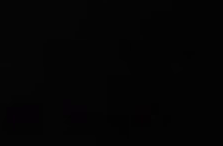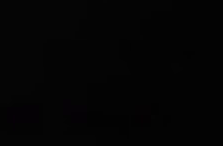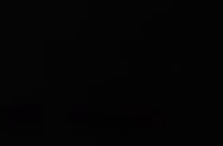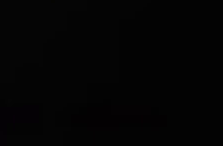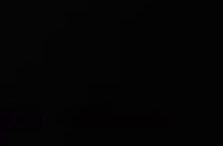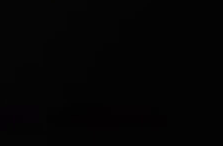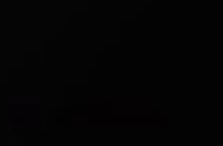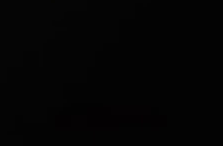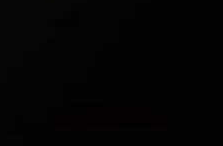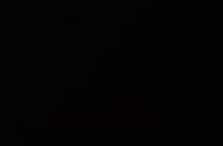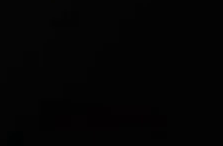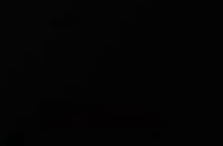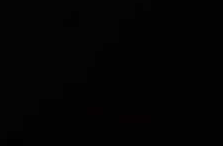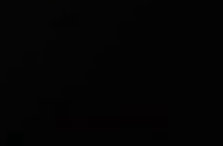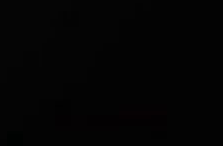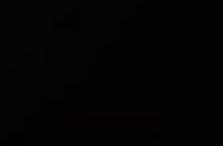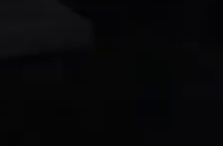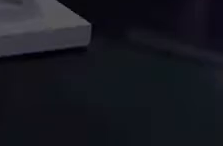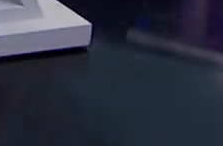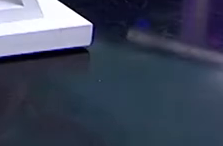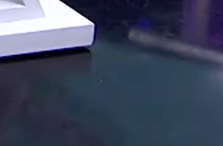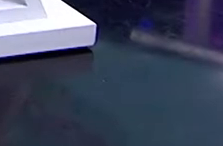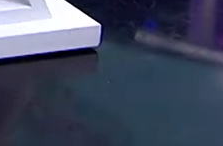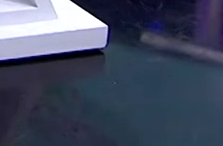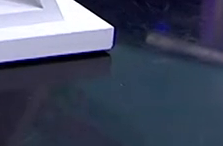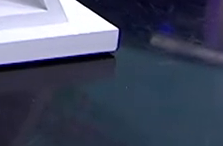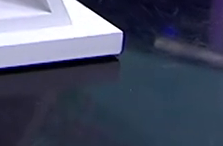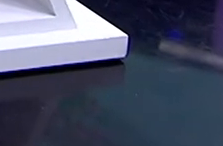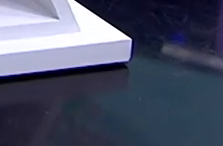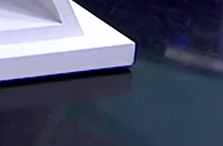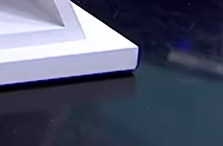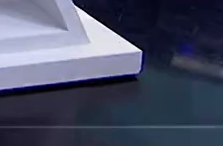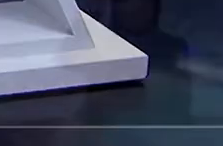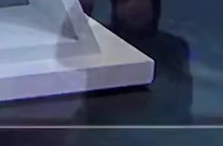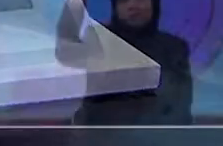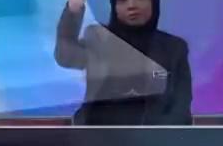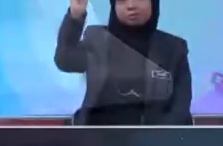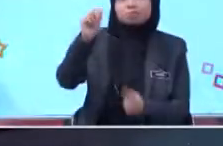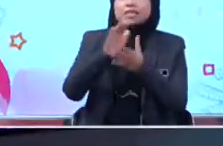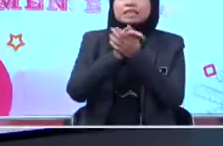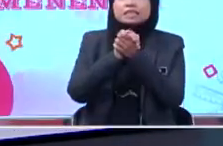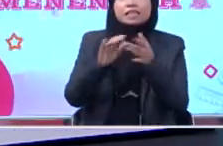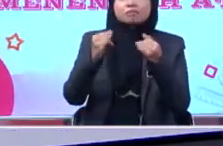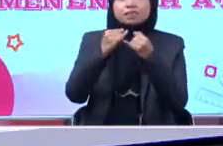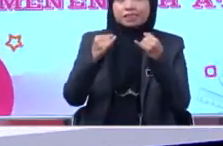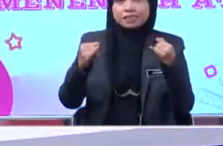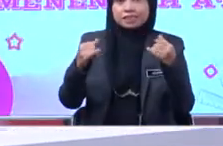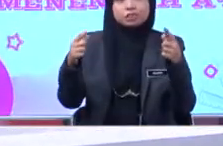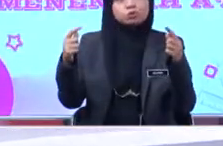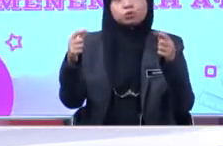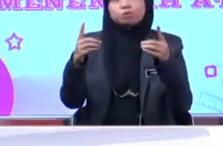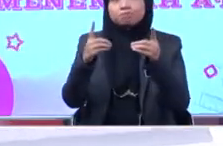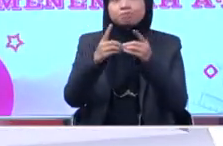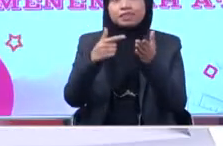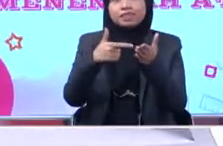khozim IB Hai assalamualaikum dan salam sejahtera bertemu kembali dalam